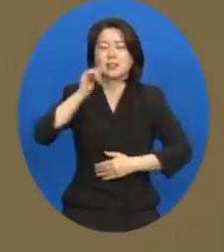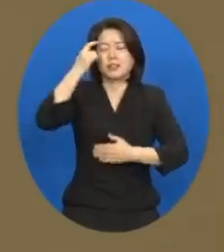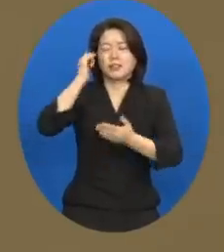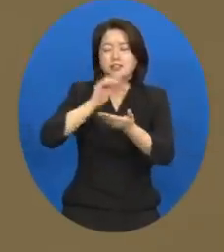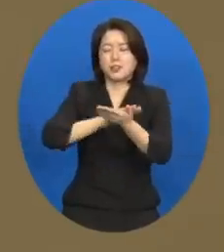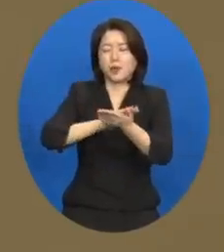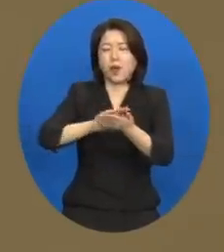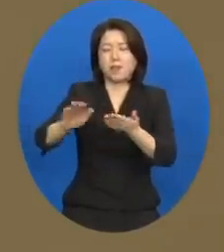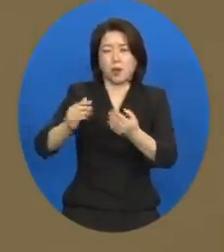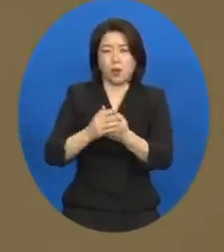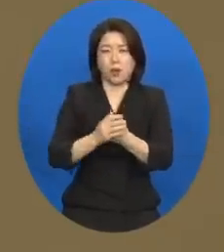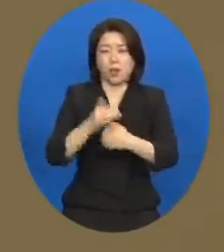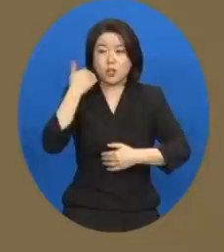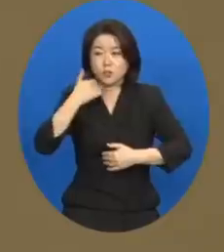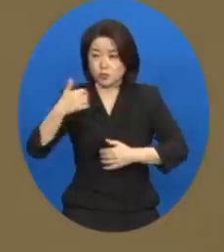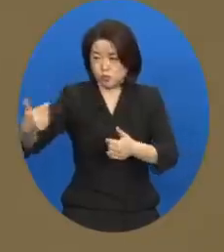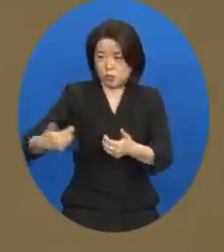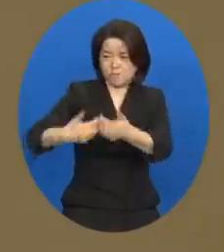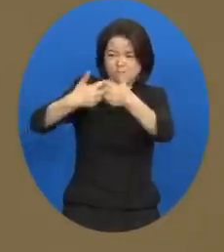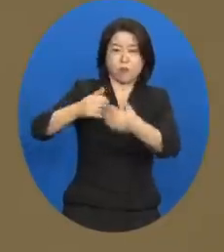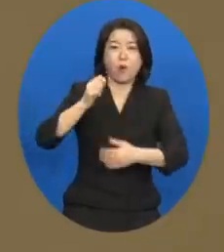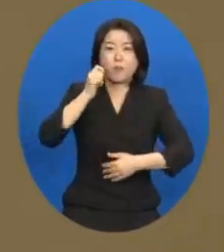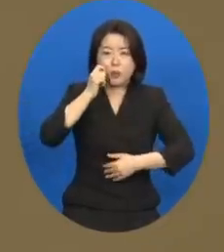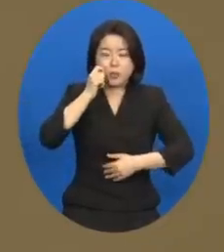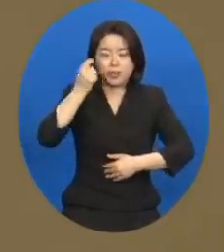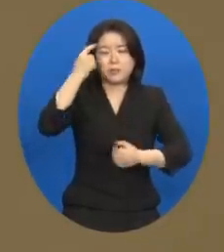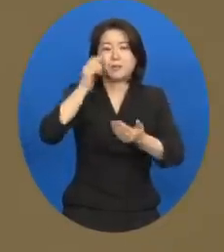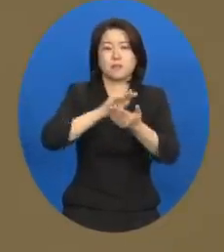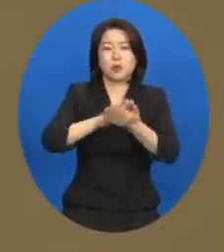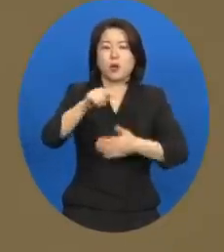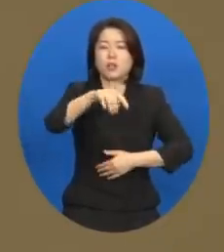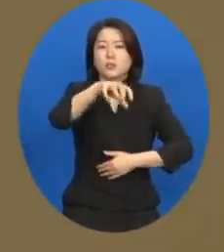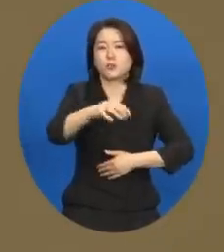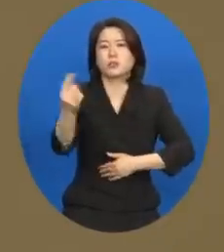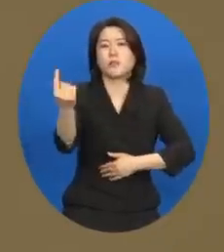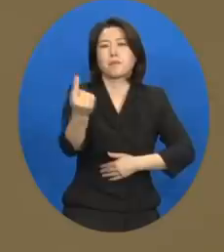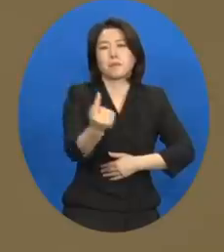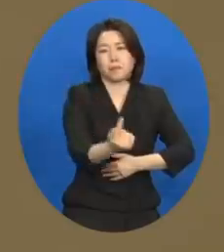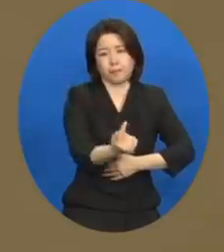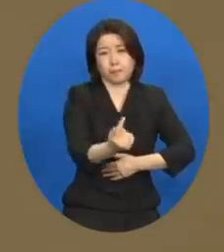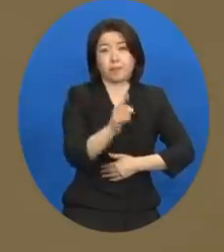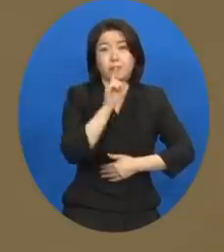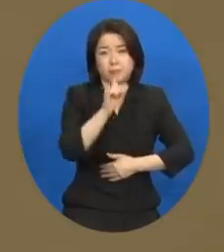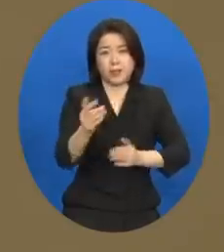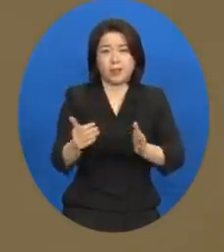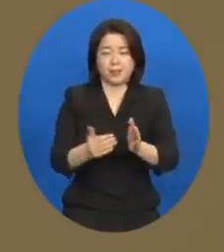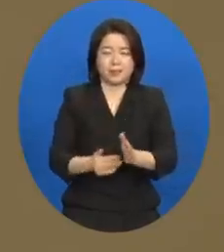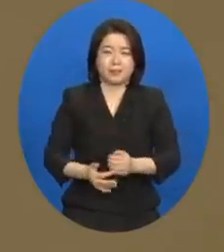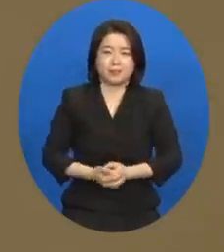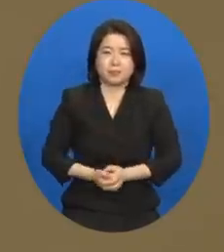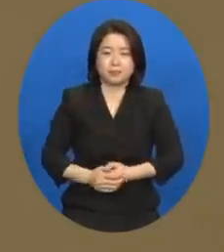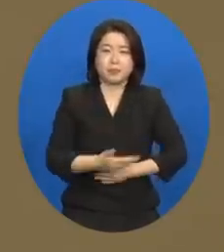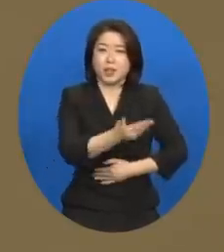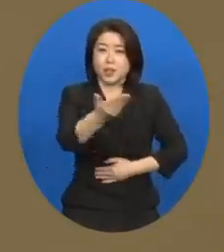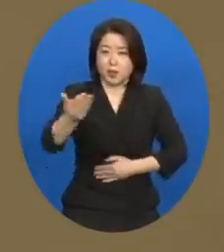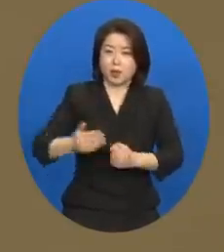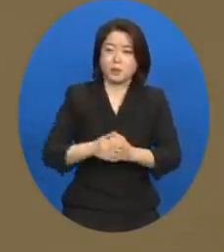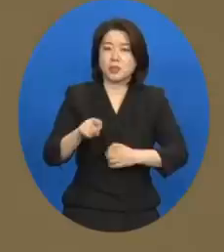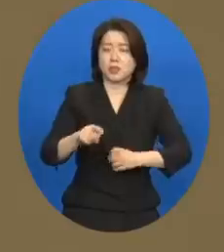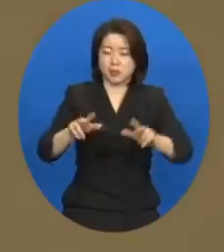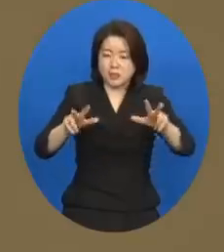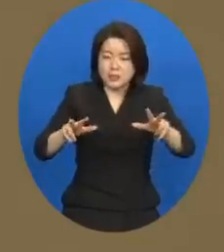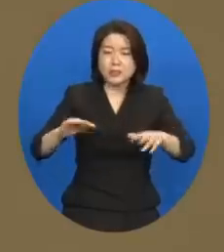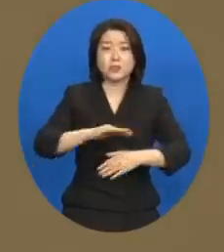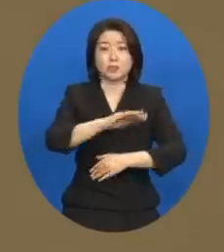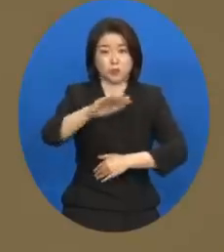누구도 대적하지 못하는 그런 평화가 그 땅에 임했다고 말하는 거죠. 여러분, 이건 지금